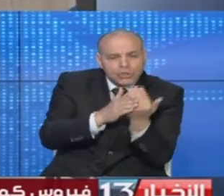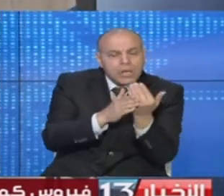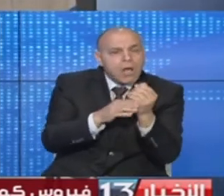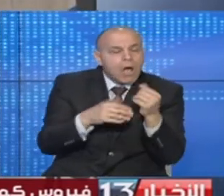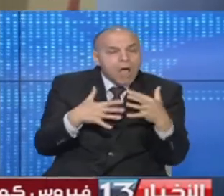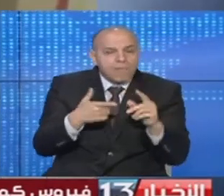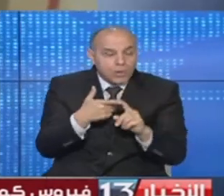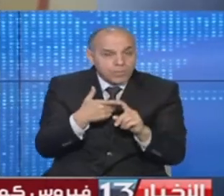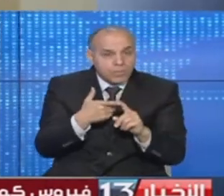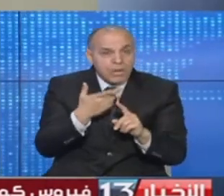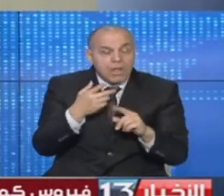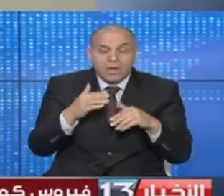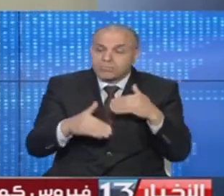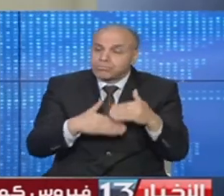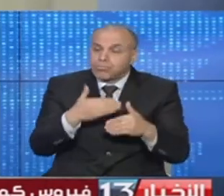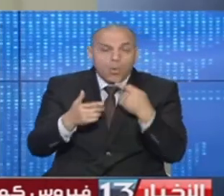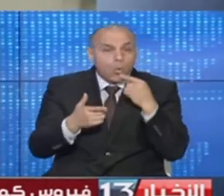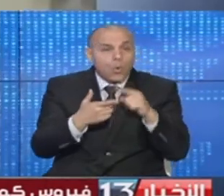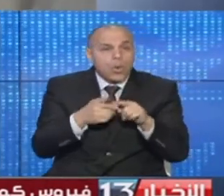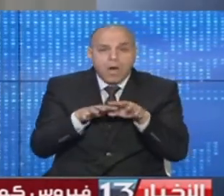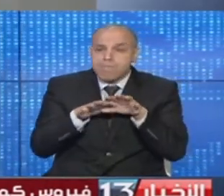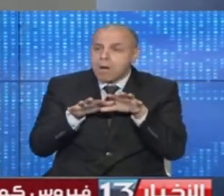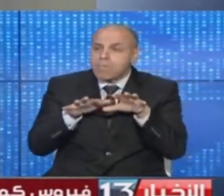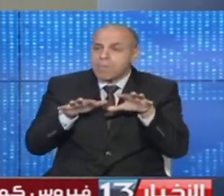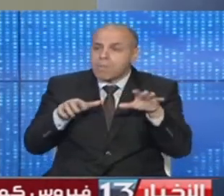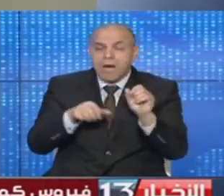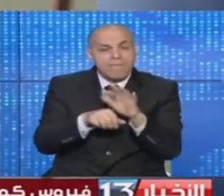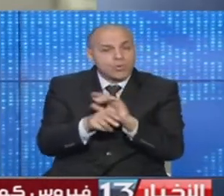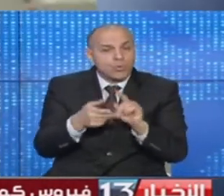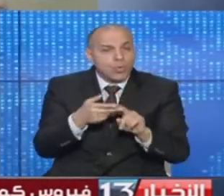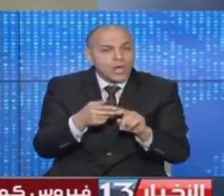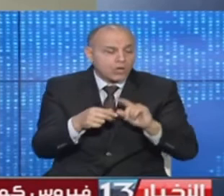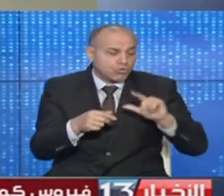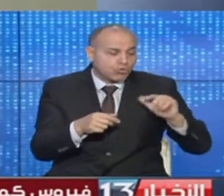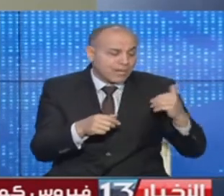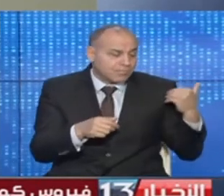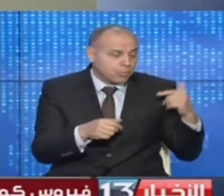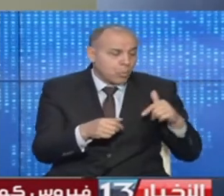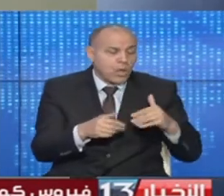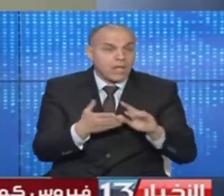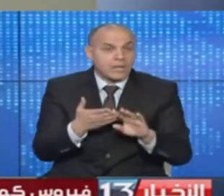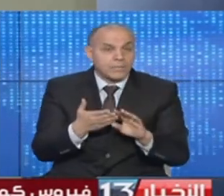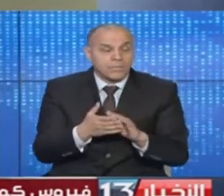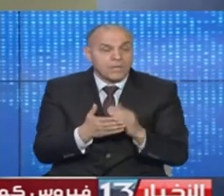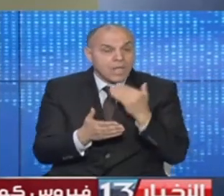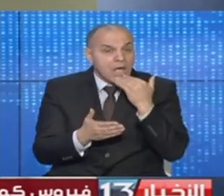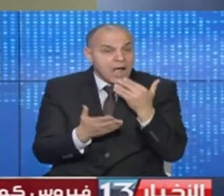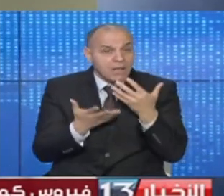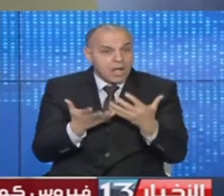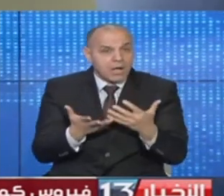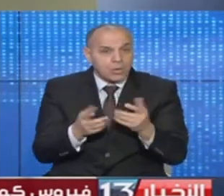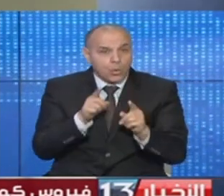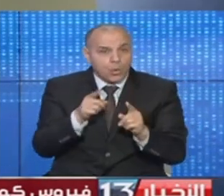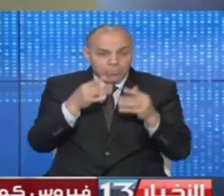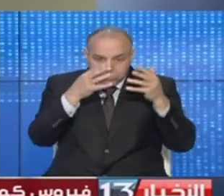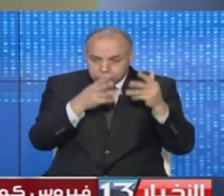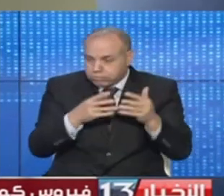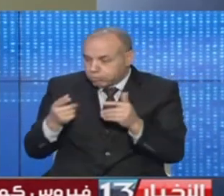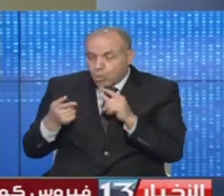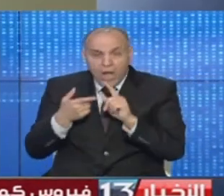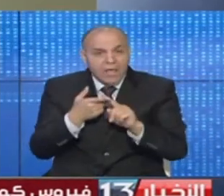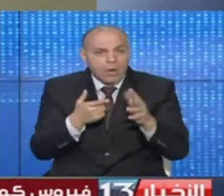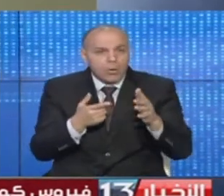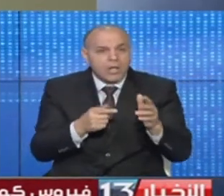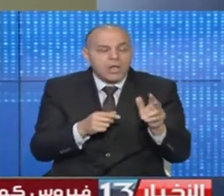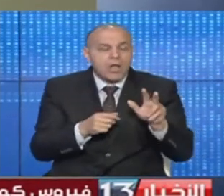للفيروس. وتسارعت وتيرة تفشي الفيروس خلال الشهور القليلة الماضية، حيث أظهرت الإحصائيات أن